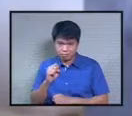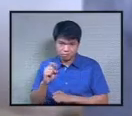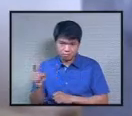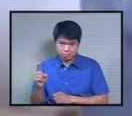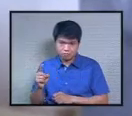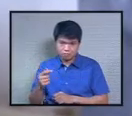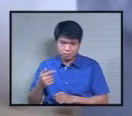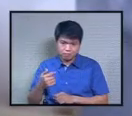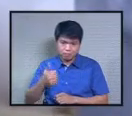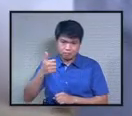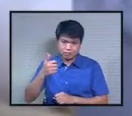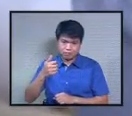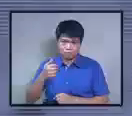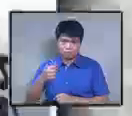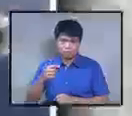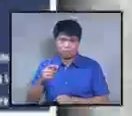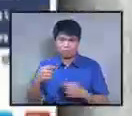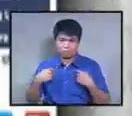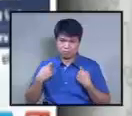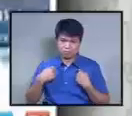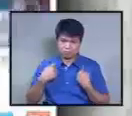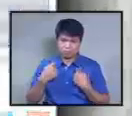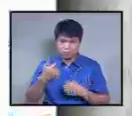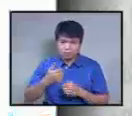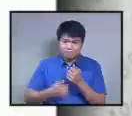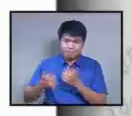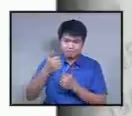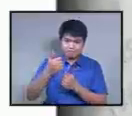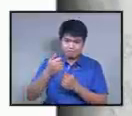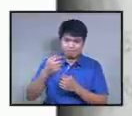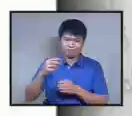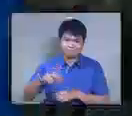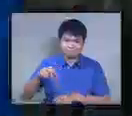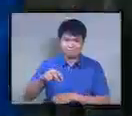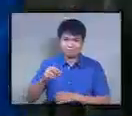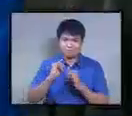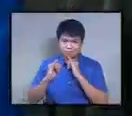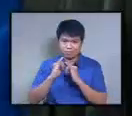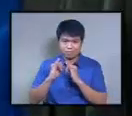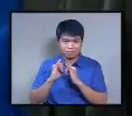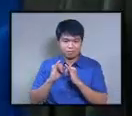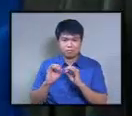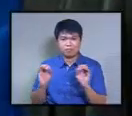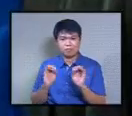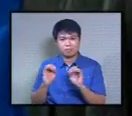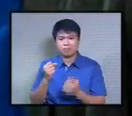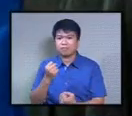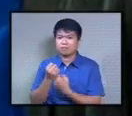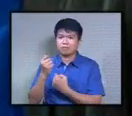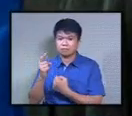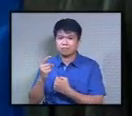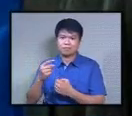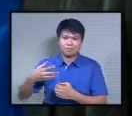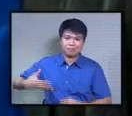At habang teenager ay grandmaster na at napabilang sa World's Top 100. Pero sa isang interview, sinabi na wala raw suporta at talamak daw ang korupsyon